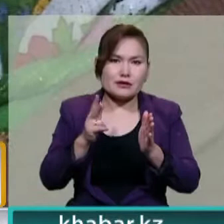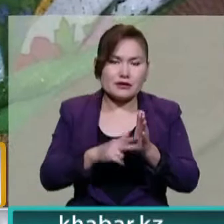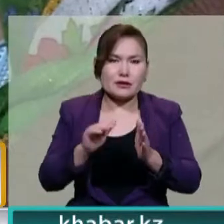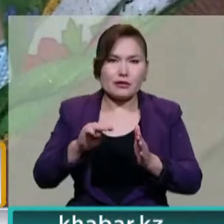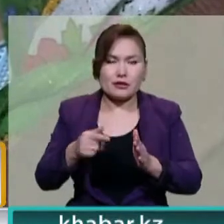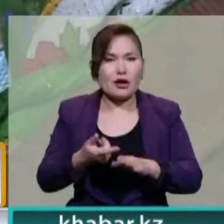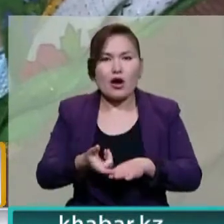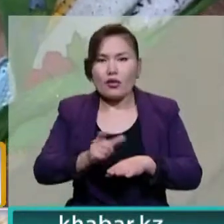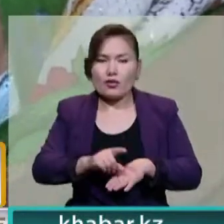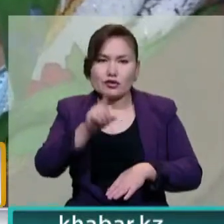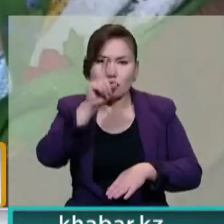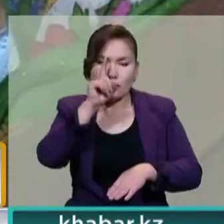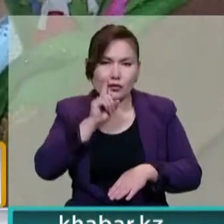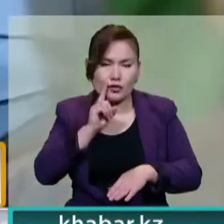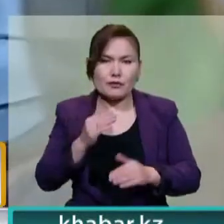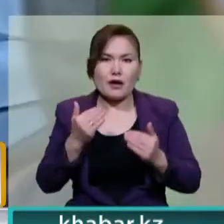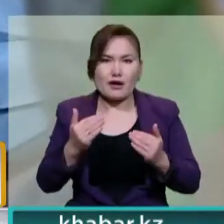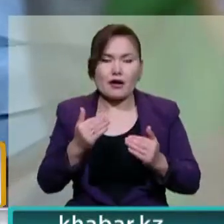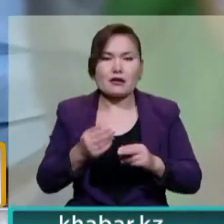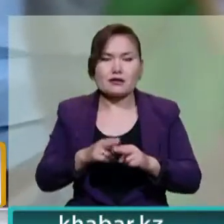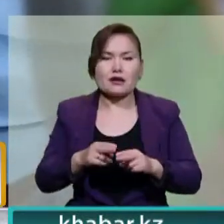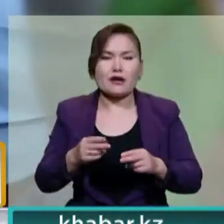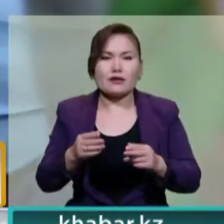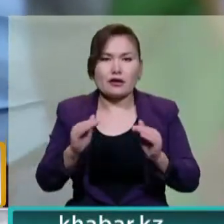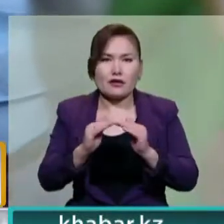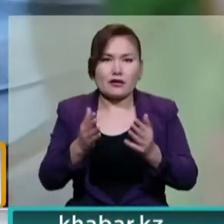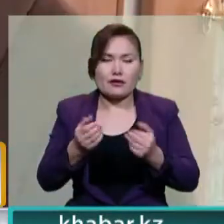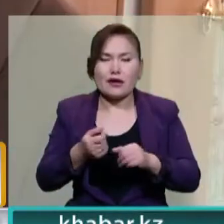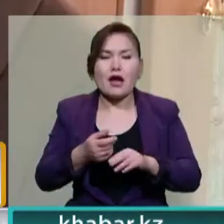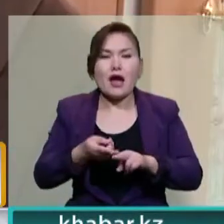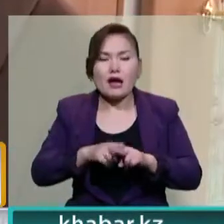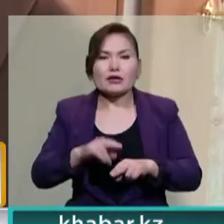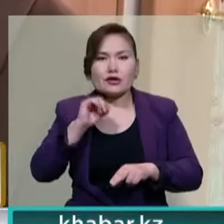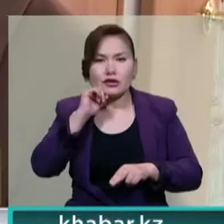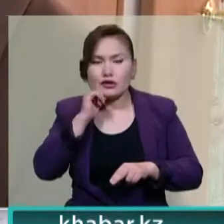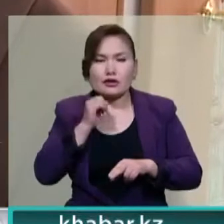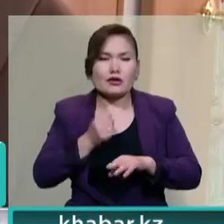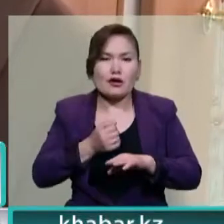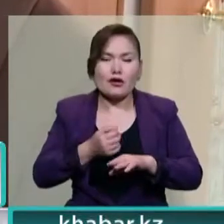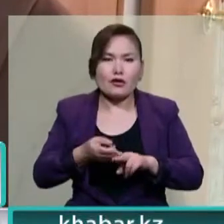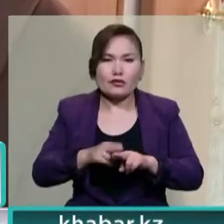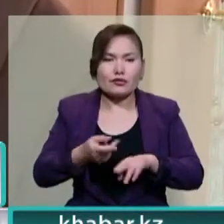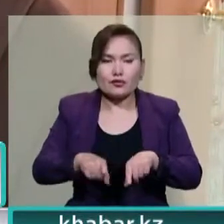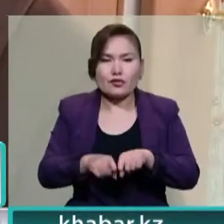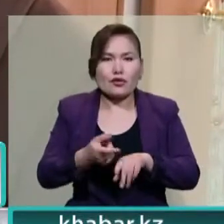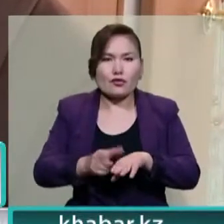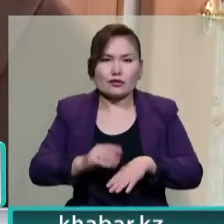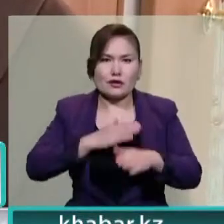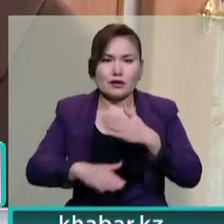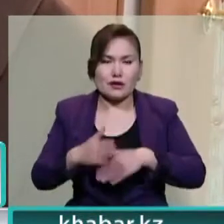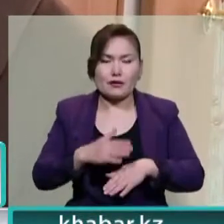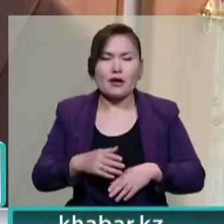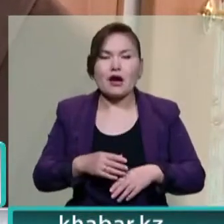қолайлы. Балаларының қуанышын бөлісуге келген Бәтиме әжейдің де көңілі толқулы. Еліміз тыныш болып, осындай